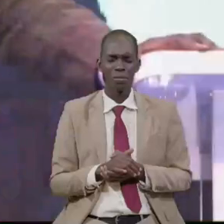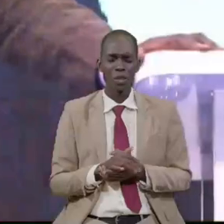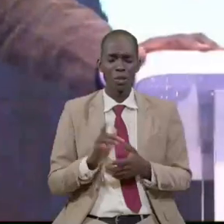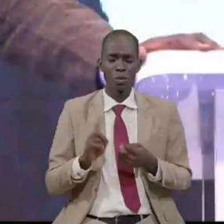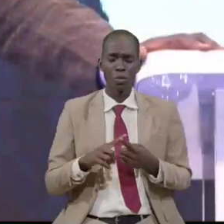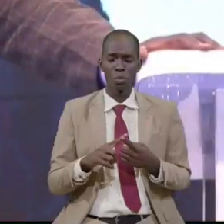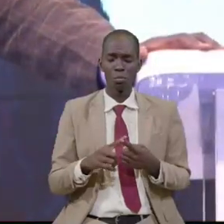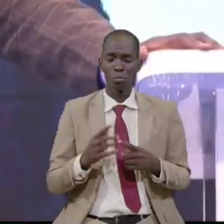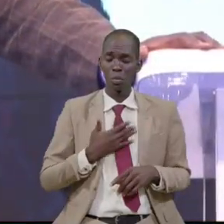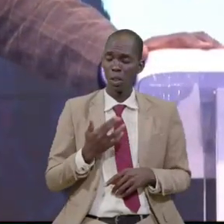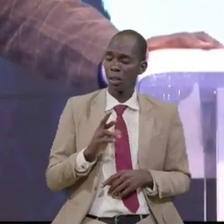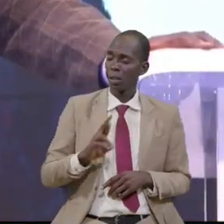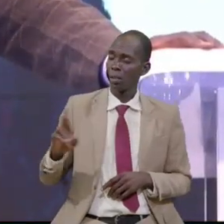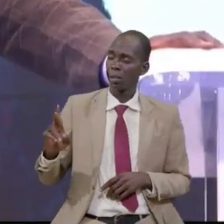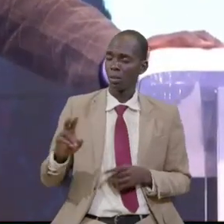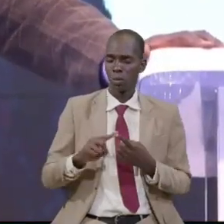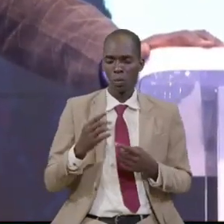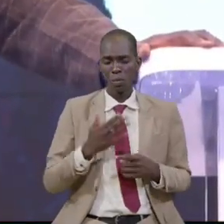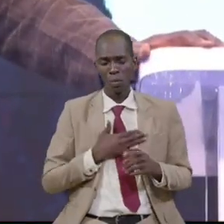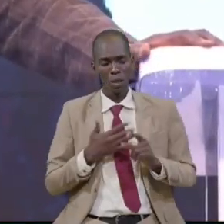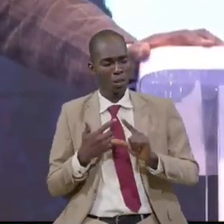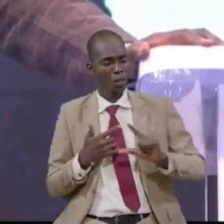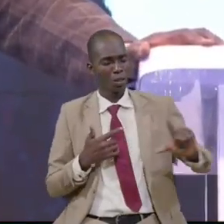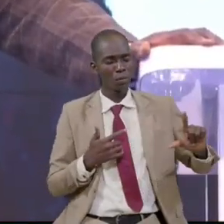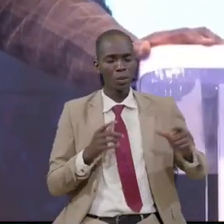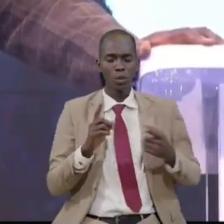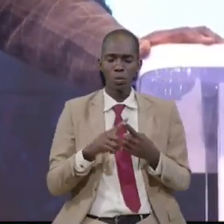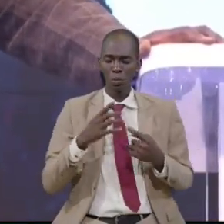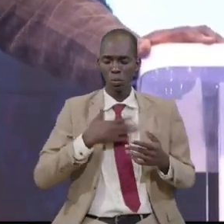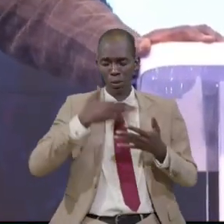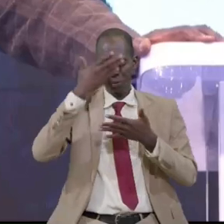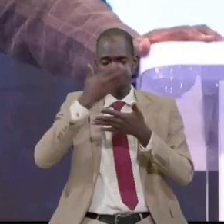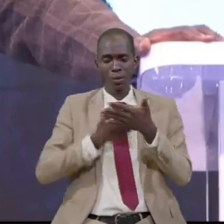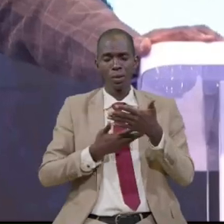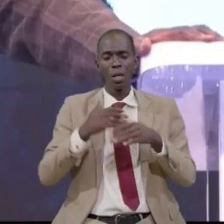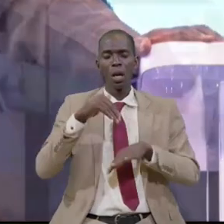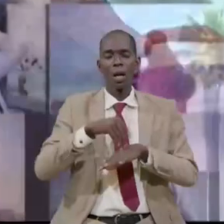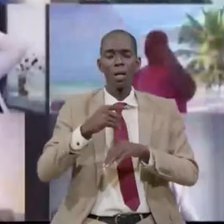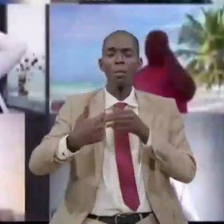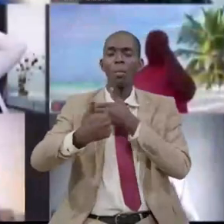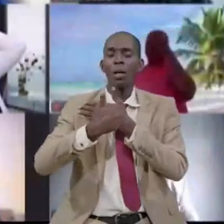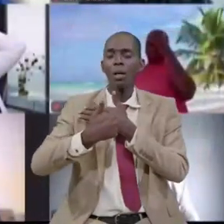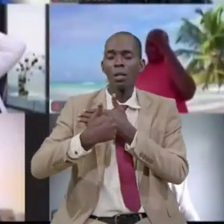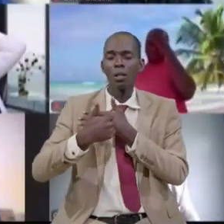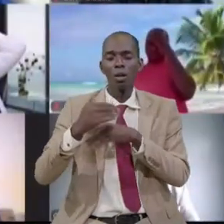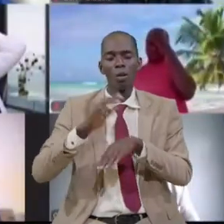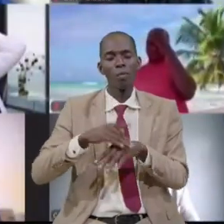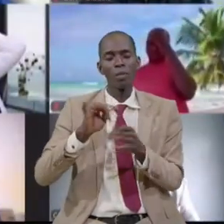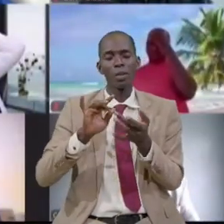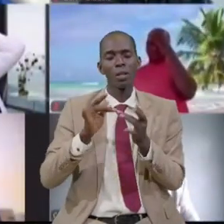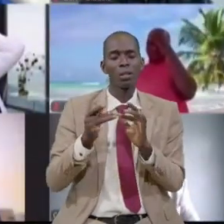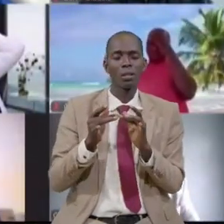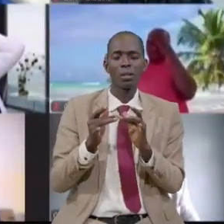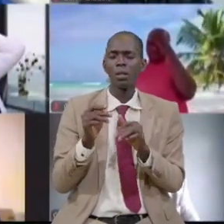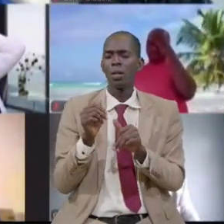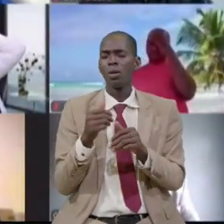À ma gauche, à ma droite, devant moi, pas derrière, en ligne, à